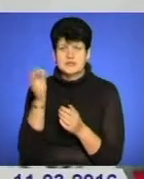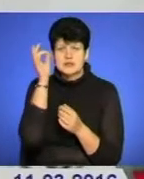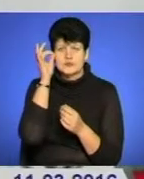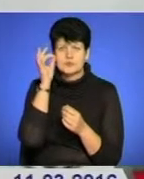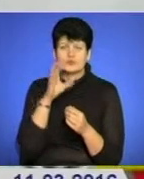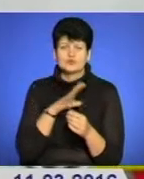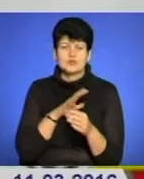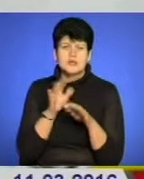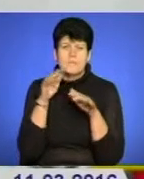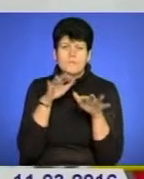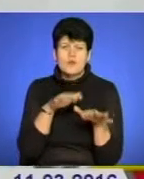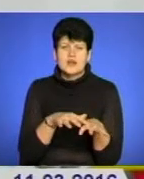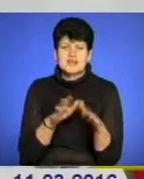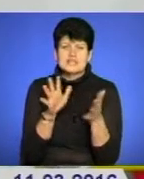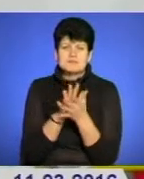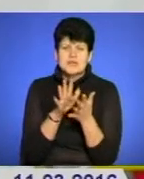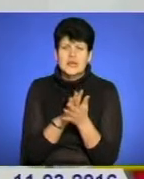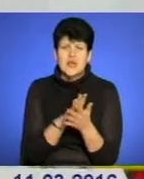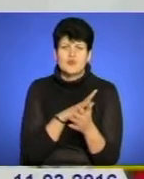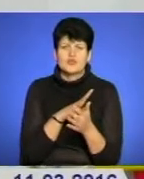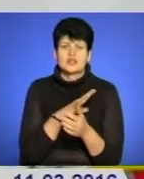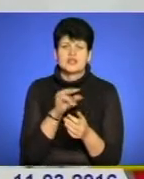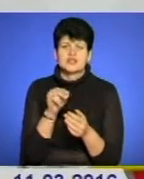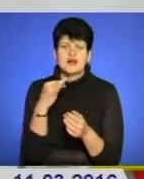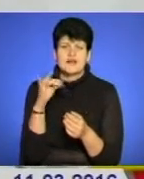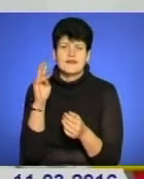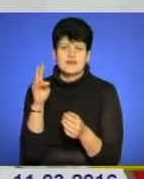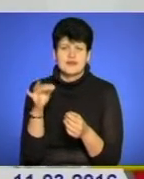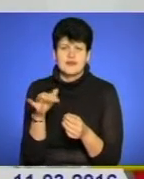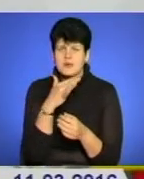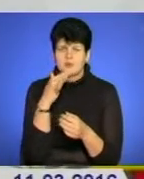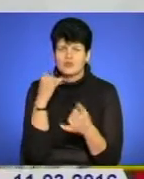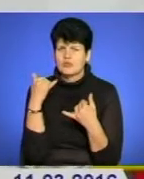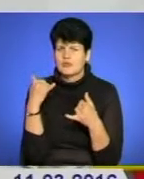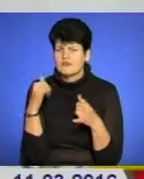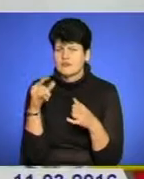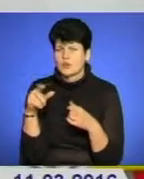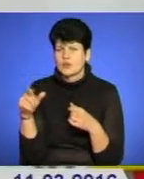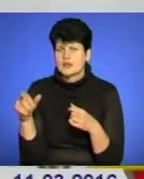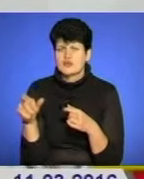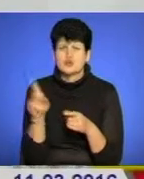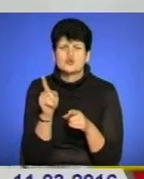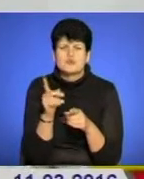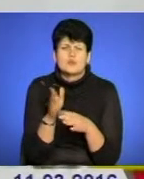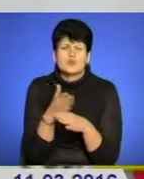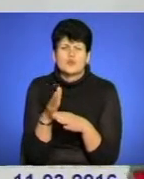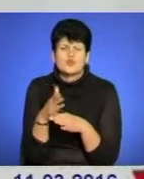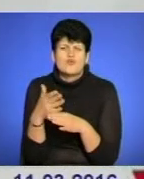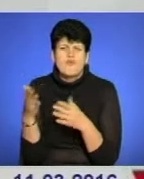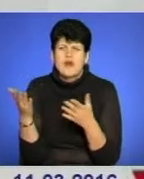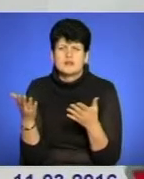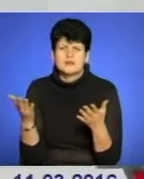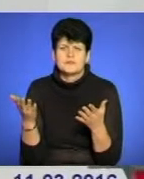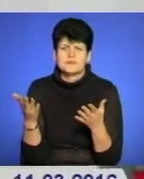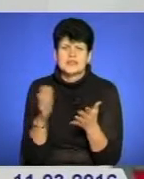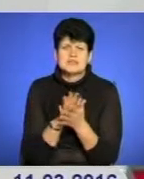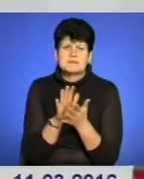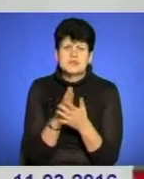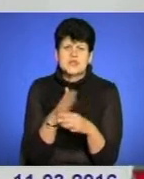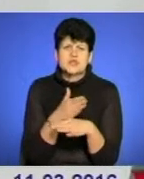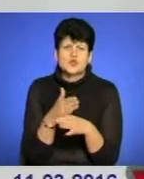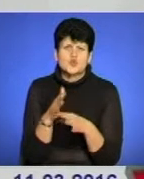морі сміття, де були чайки і багато дивних людей, які там щось сортували, мабуть, це от такий